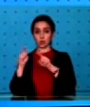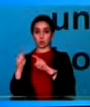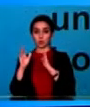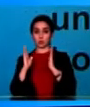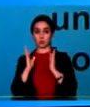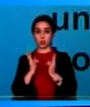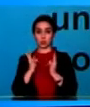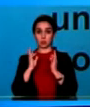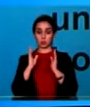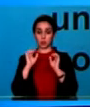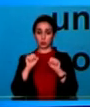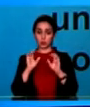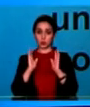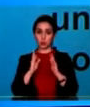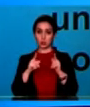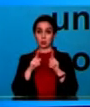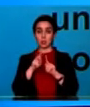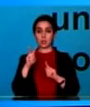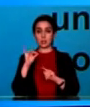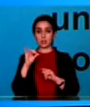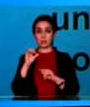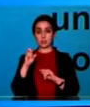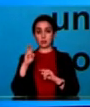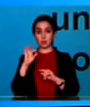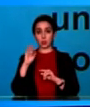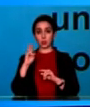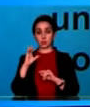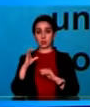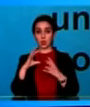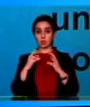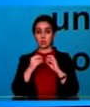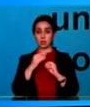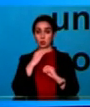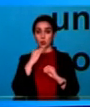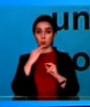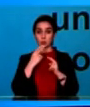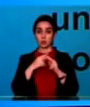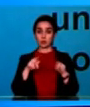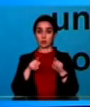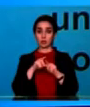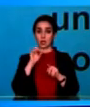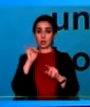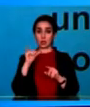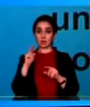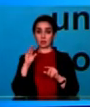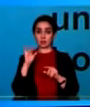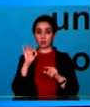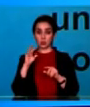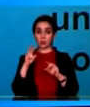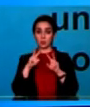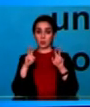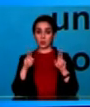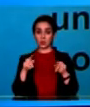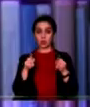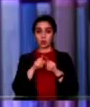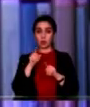bo'ladi. List box obyektining xossalarini ko'pchiligi radio group obyekti xossalari bilan bir xil.